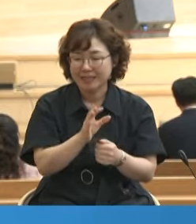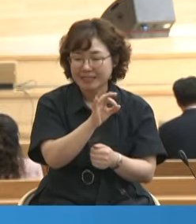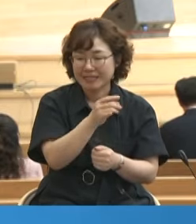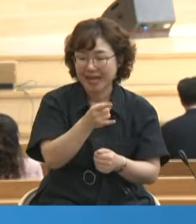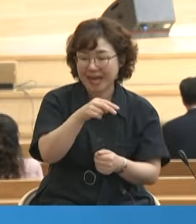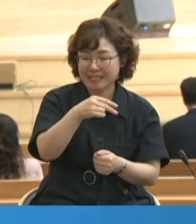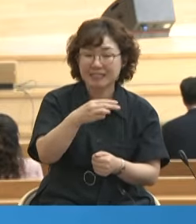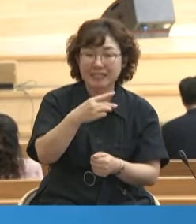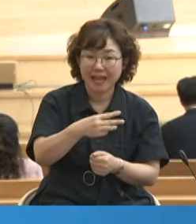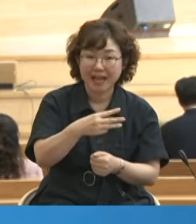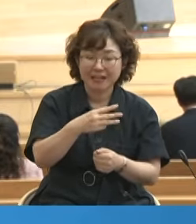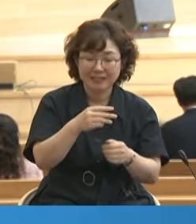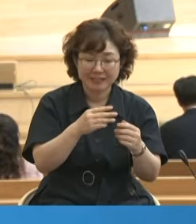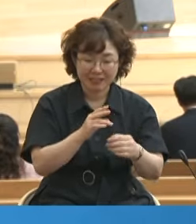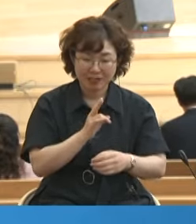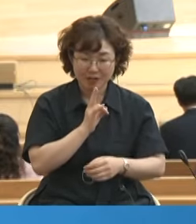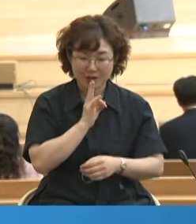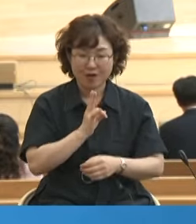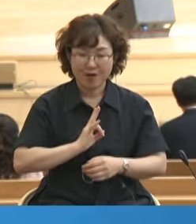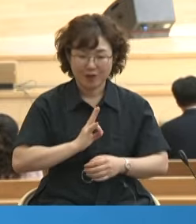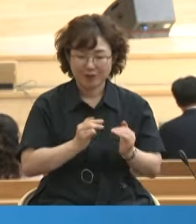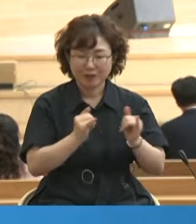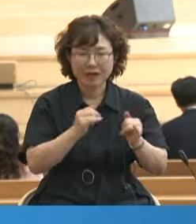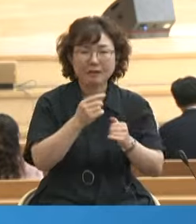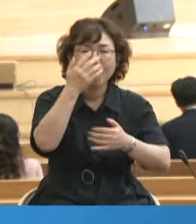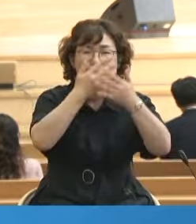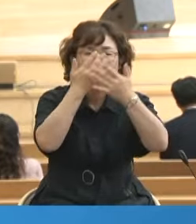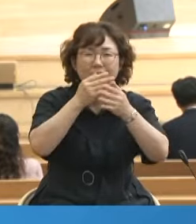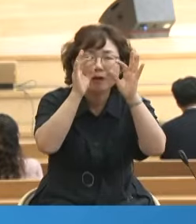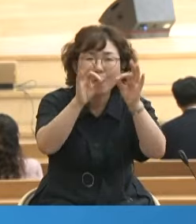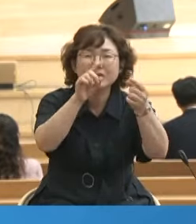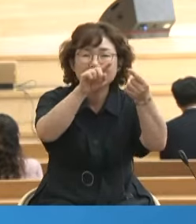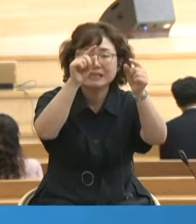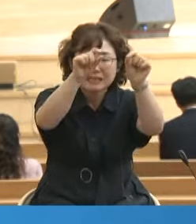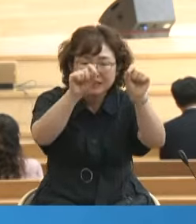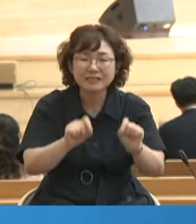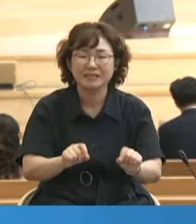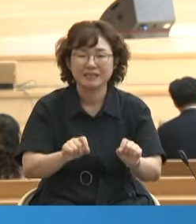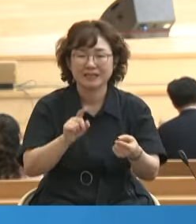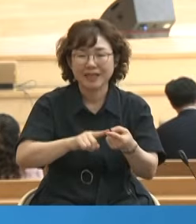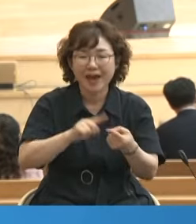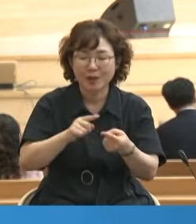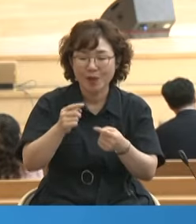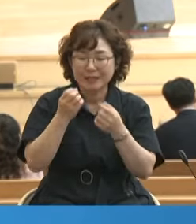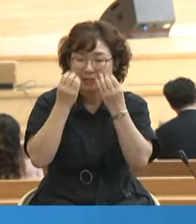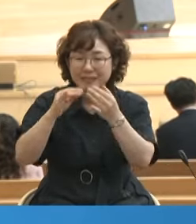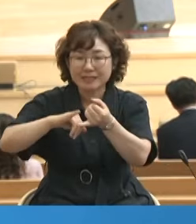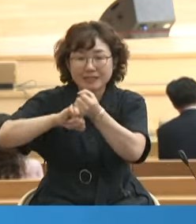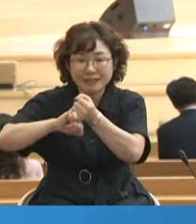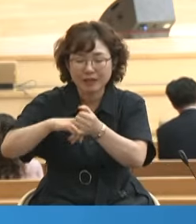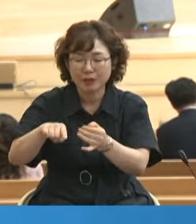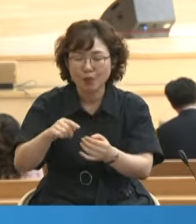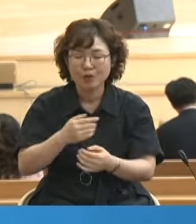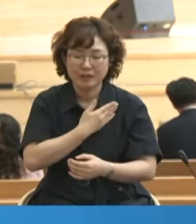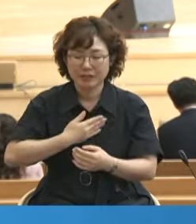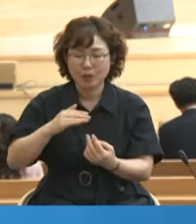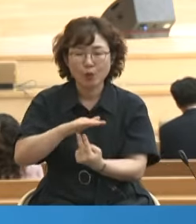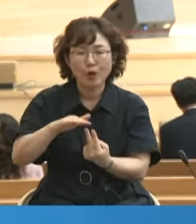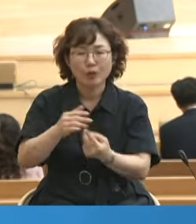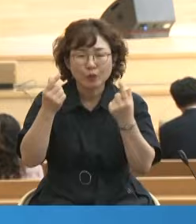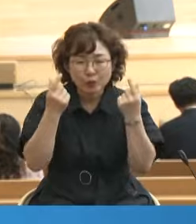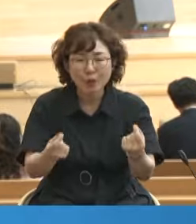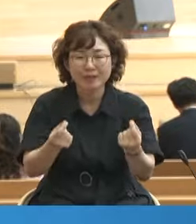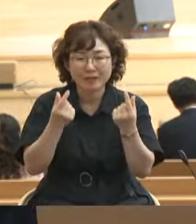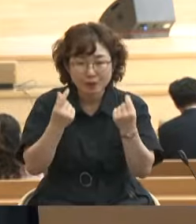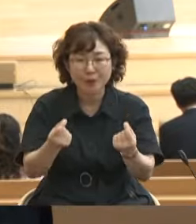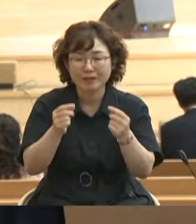그 환상을 봤잖아요. 그 본 천국 그대로 신약에 사도연도 그걸 똑같이 보고